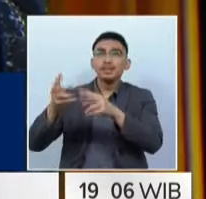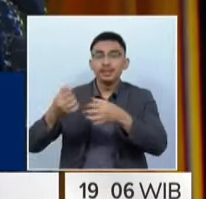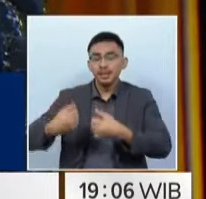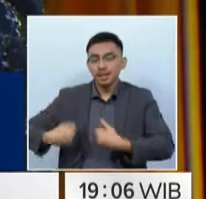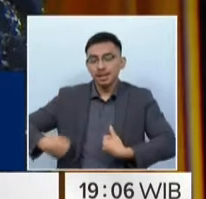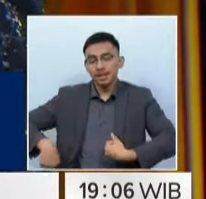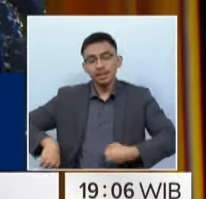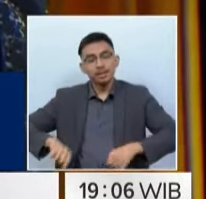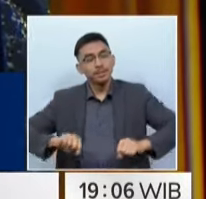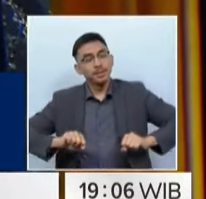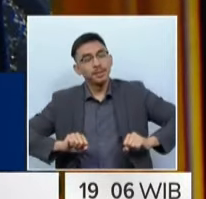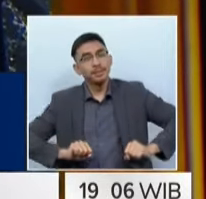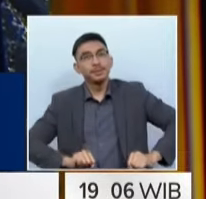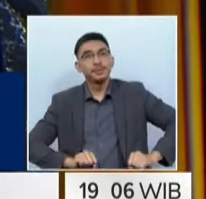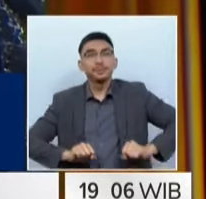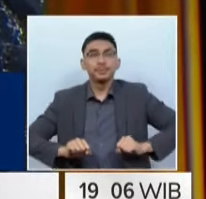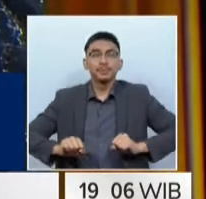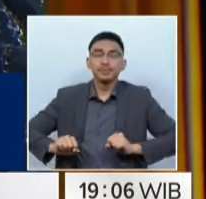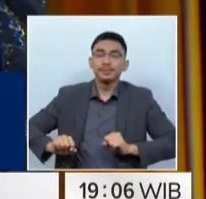penuh